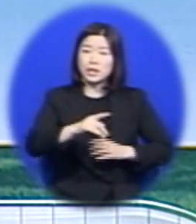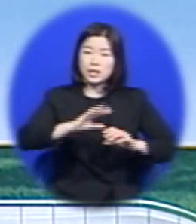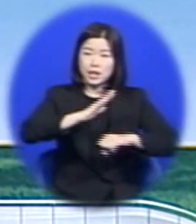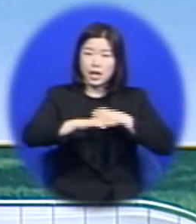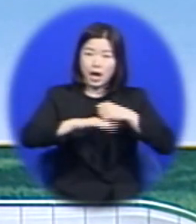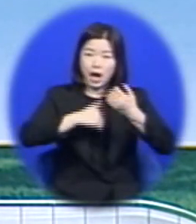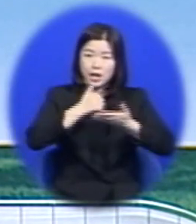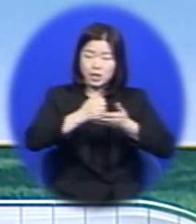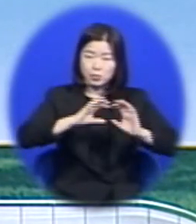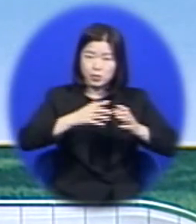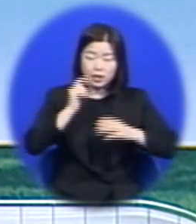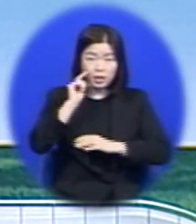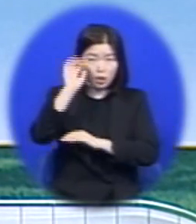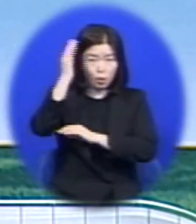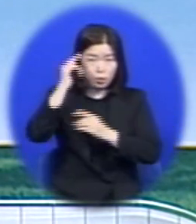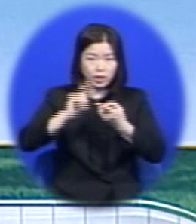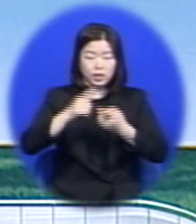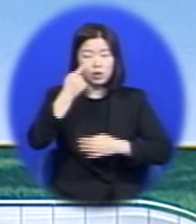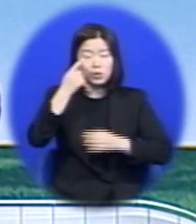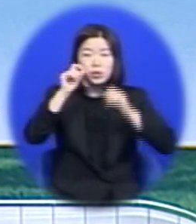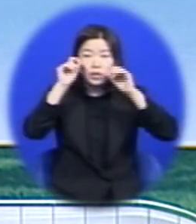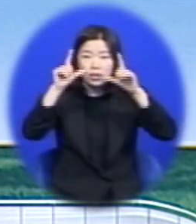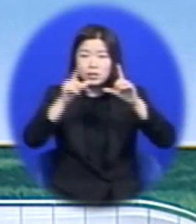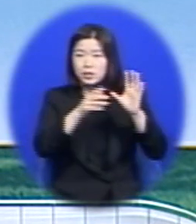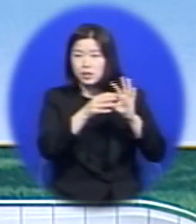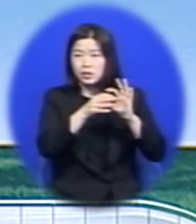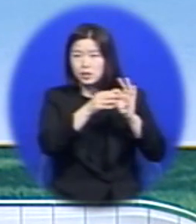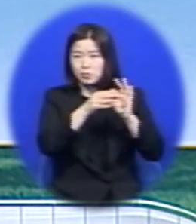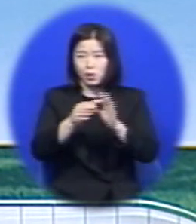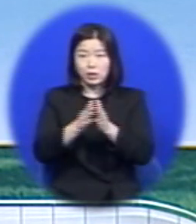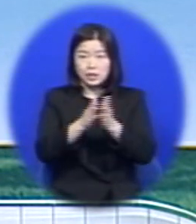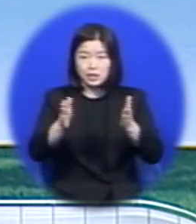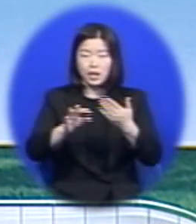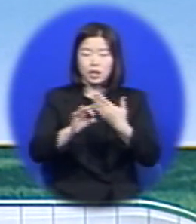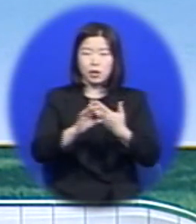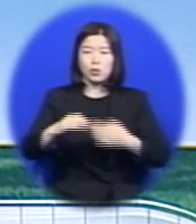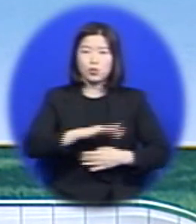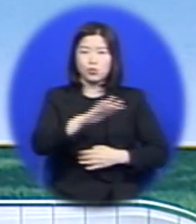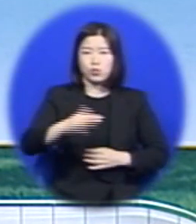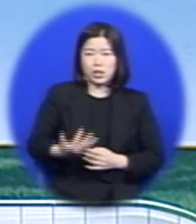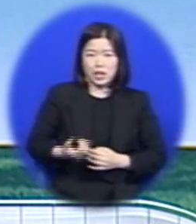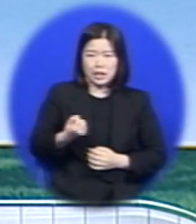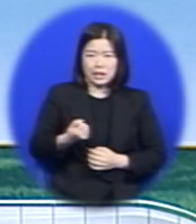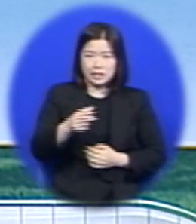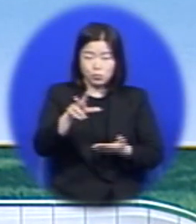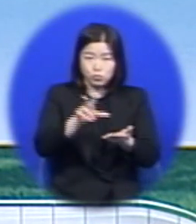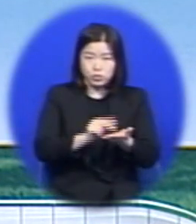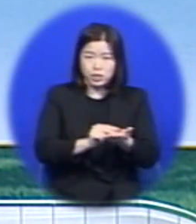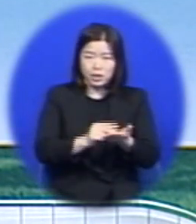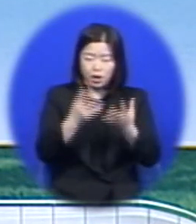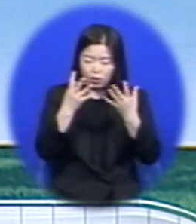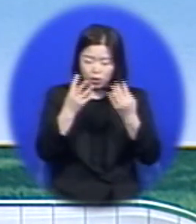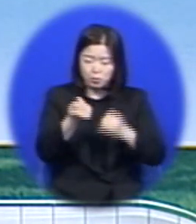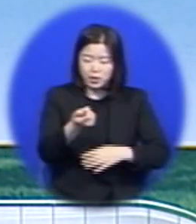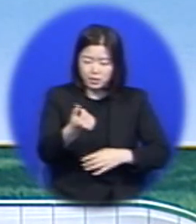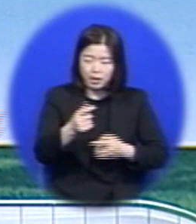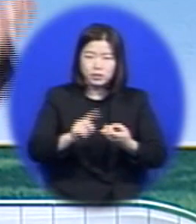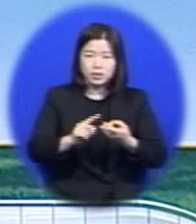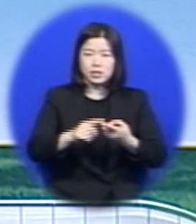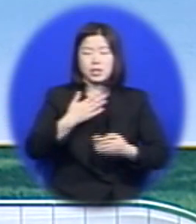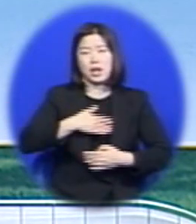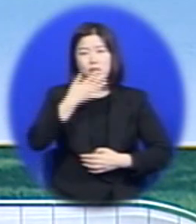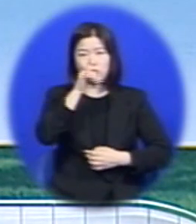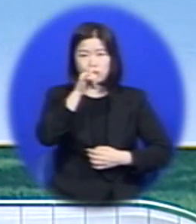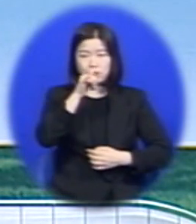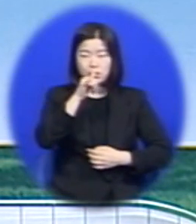영광에 대해서 눈이 뜨여지기 시작하면 그러면 우리가 지금 가지고 있는 문제가 얼마나 작은 문제인가 하는 걸 알게 됩니다.